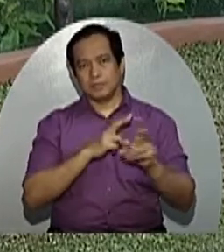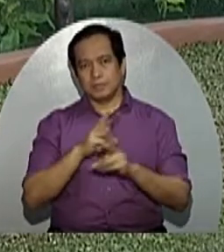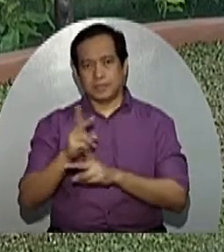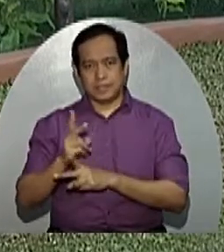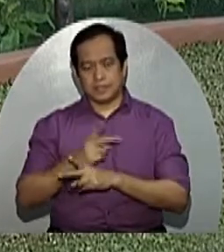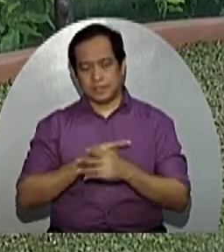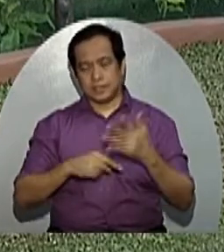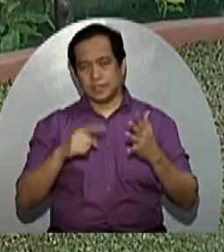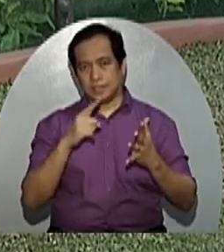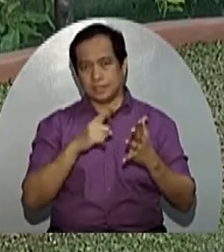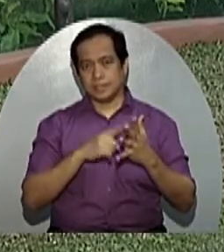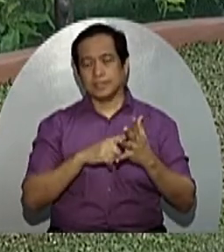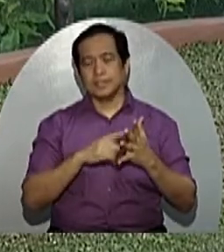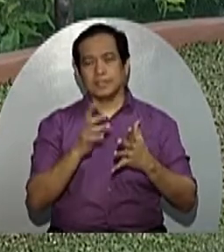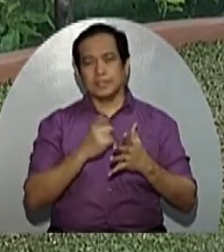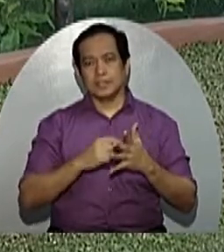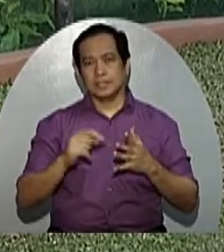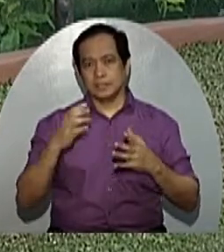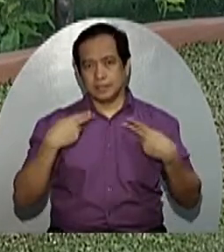ang kondisyon ng sanggol.